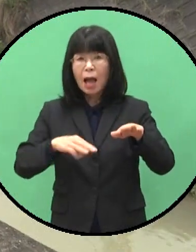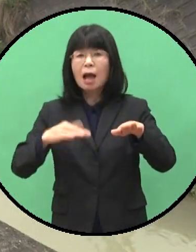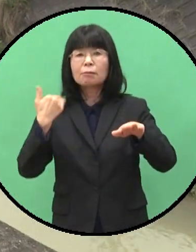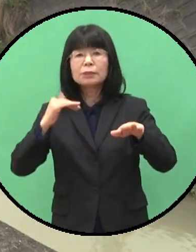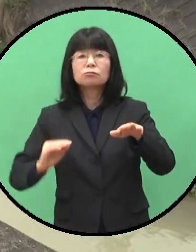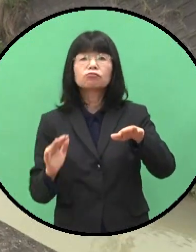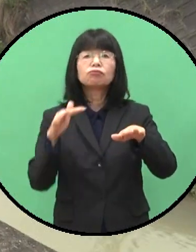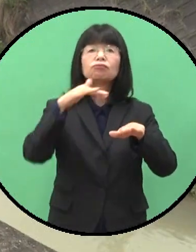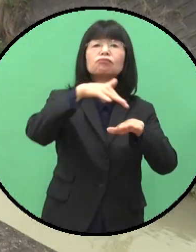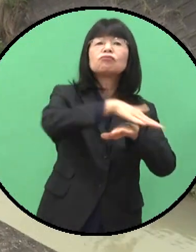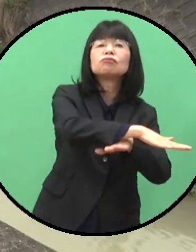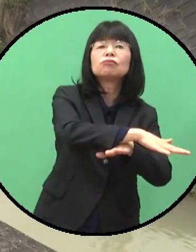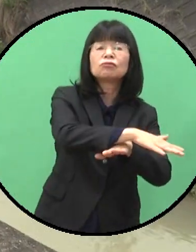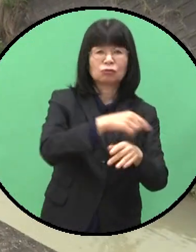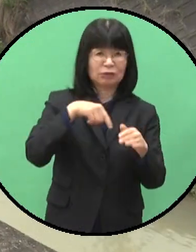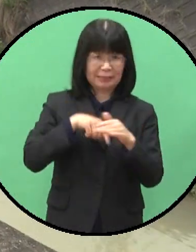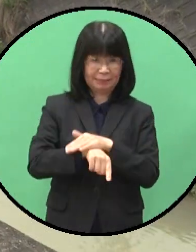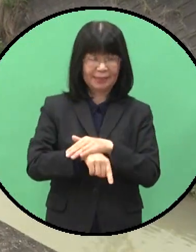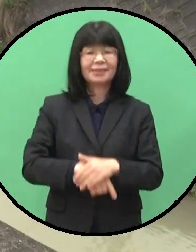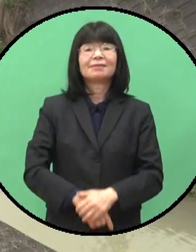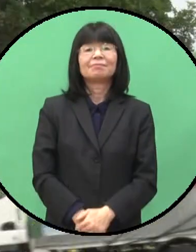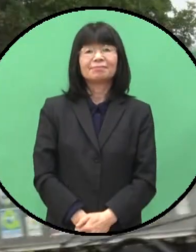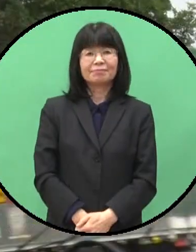氾濫が発生していることになります。